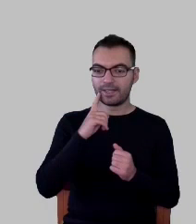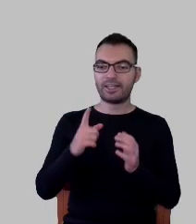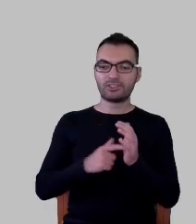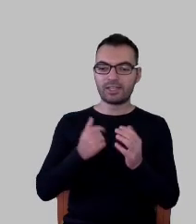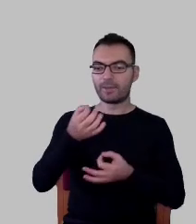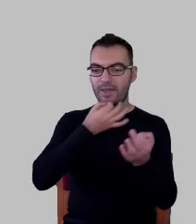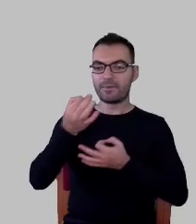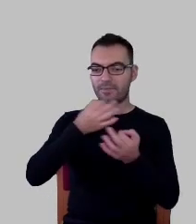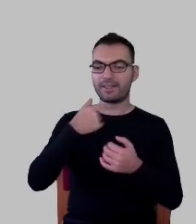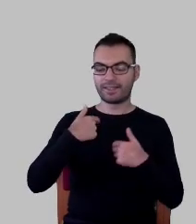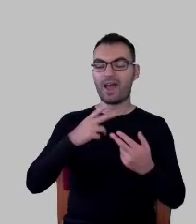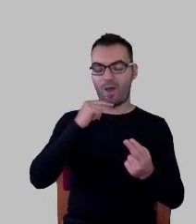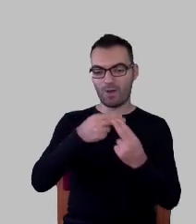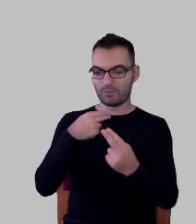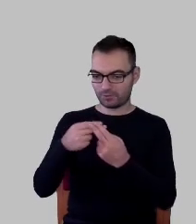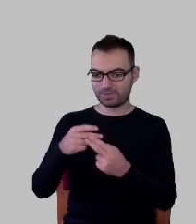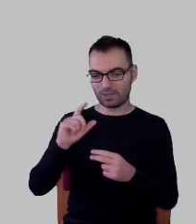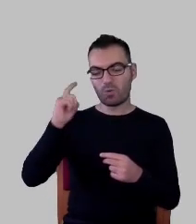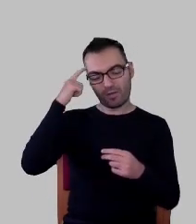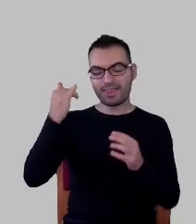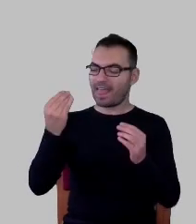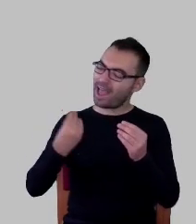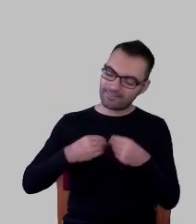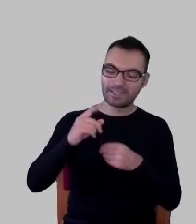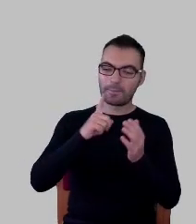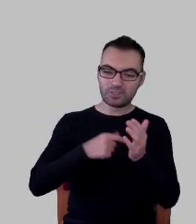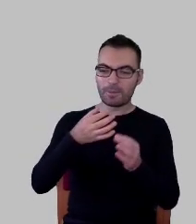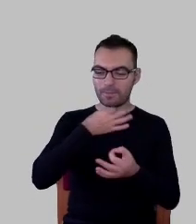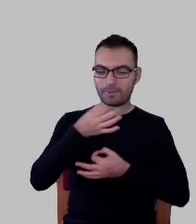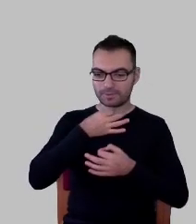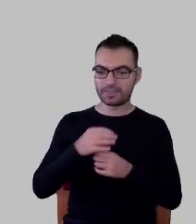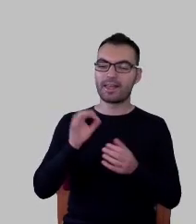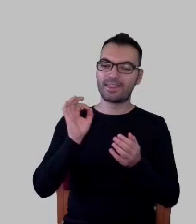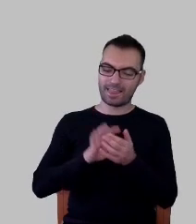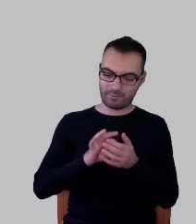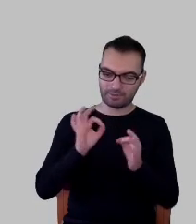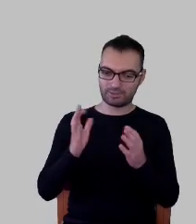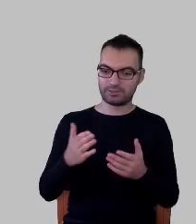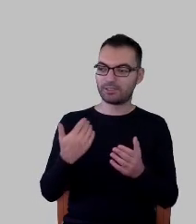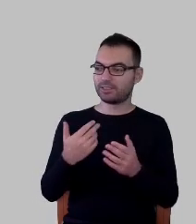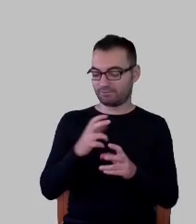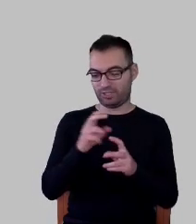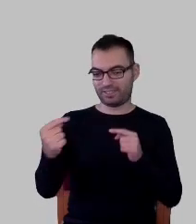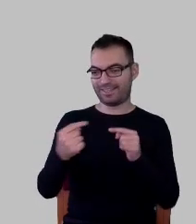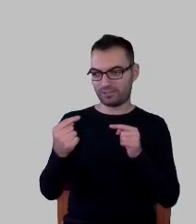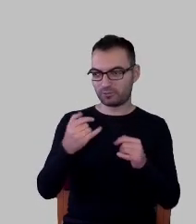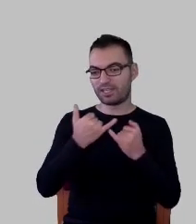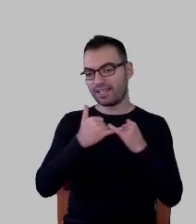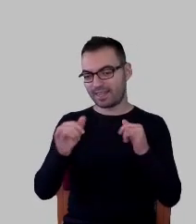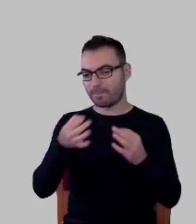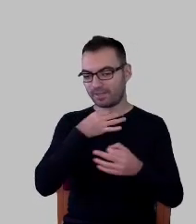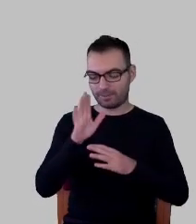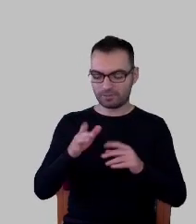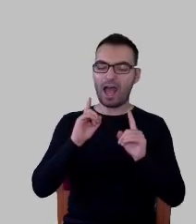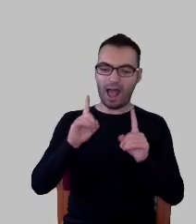wpływające, zadawane nam pytania. Oczywiście pewnie pojawią się dzisiaj także podczas panelu dyskusyjnego inne, ale